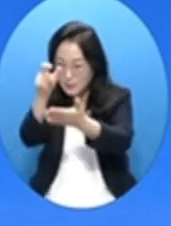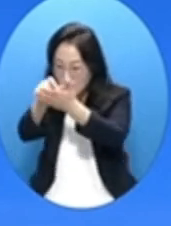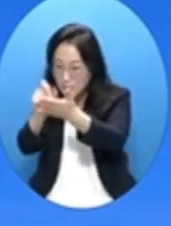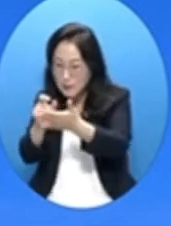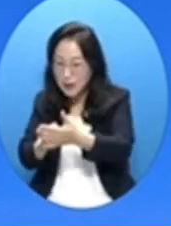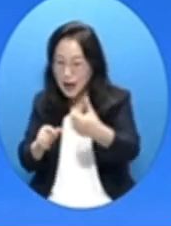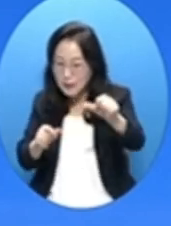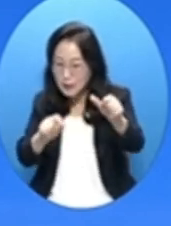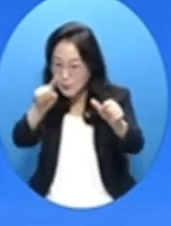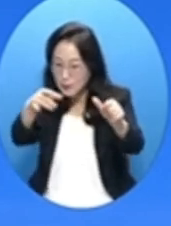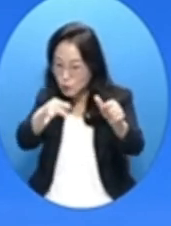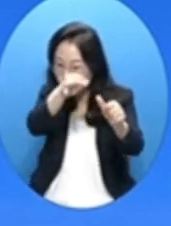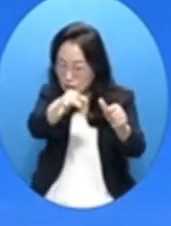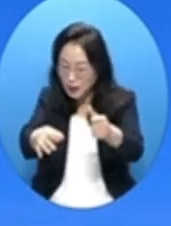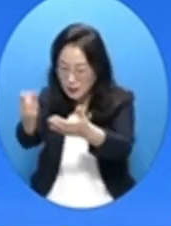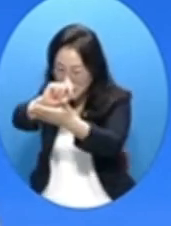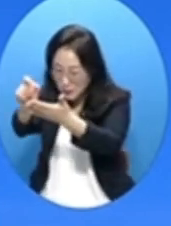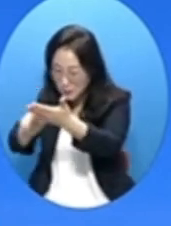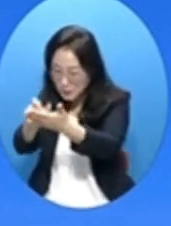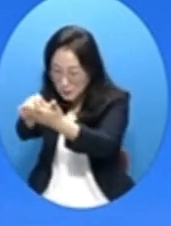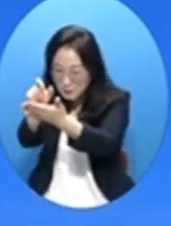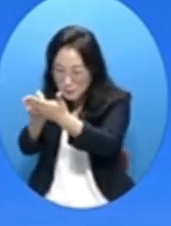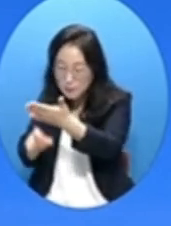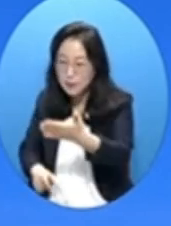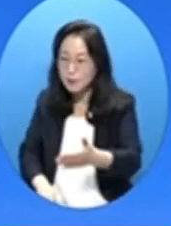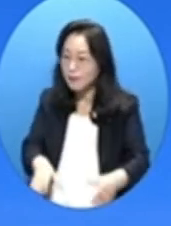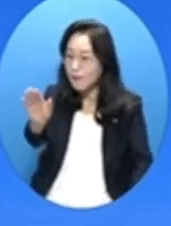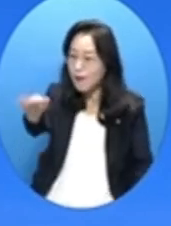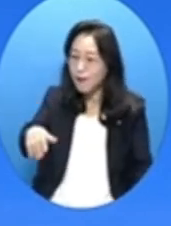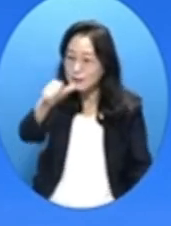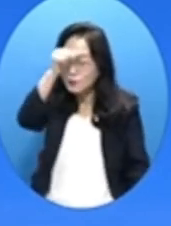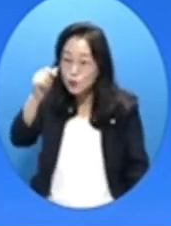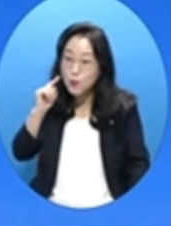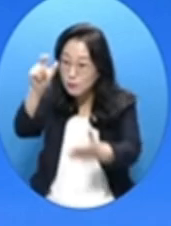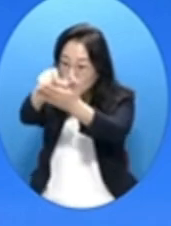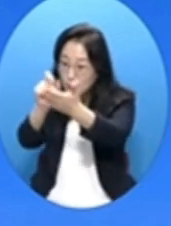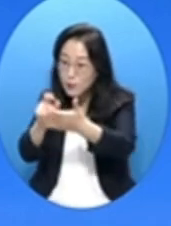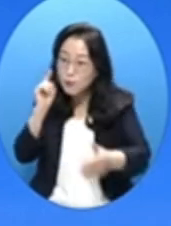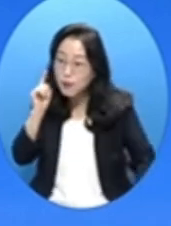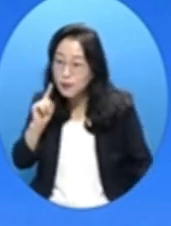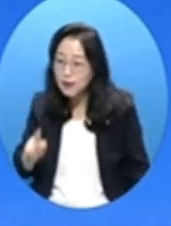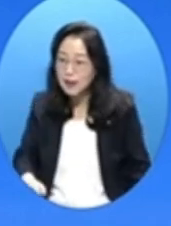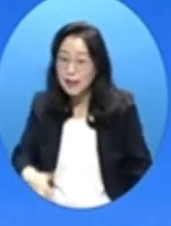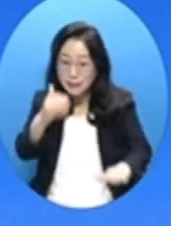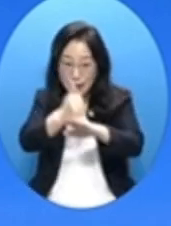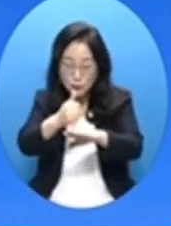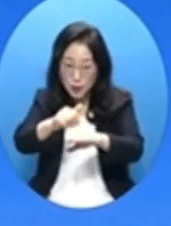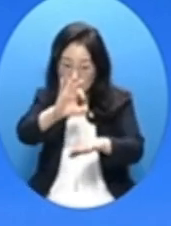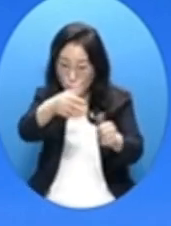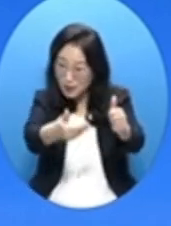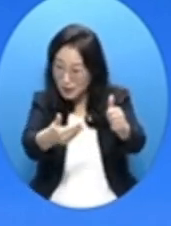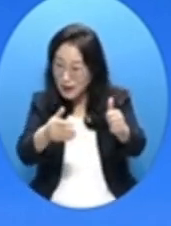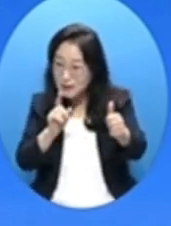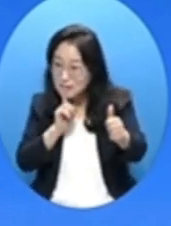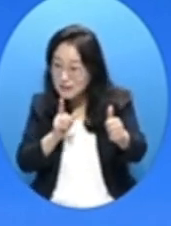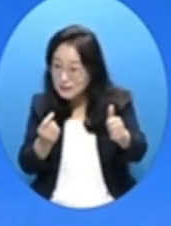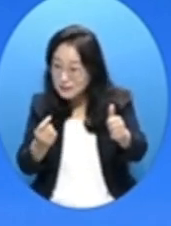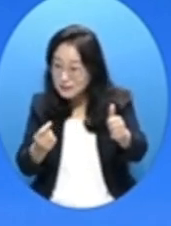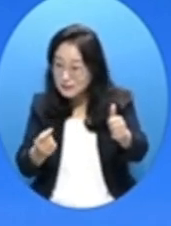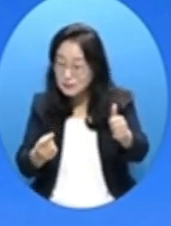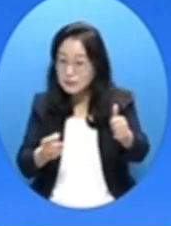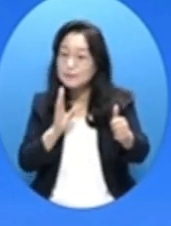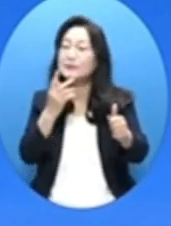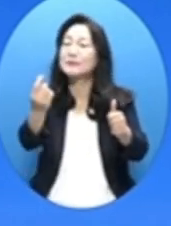쫙 적어놨어요. 그래서 제가, 아니 이거 장로님 왜 다 적어놓습니까? 나중에 돌려받으시려고 그럽니까? 아니라고,